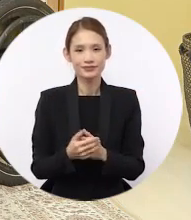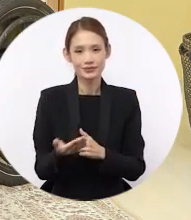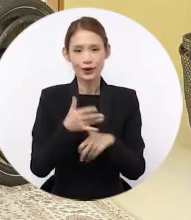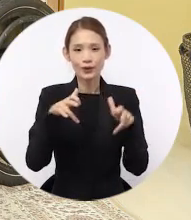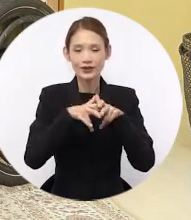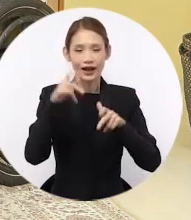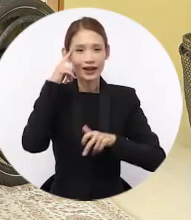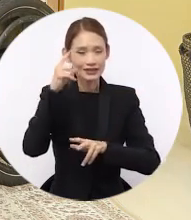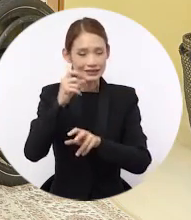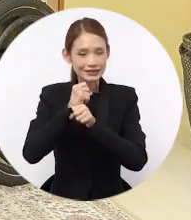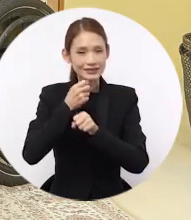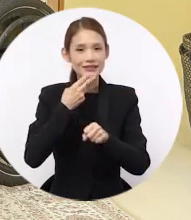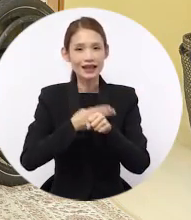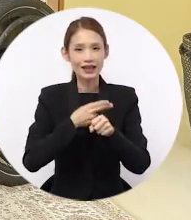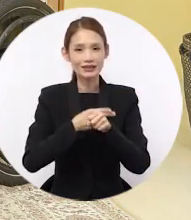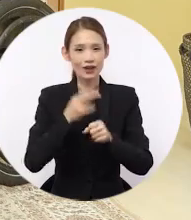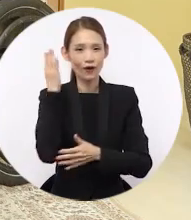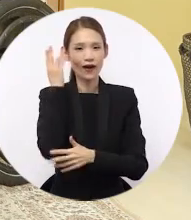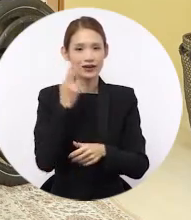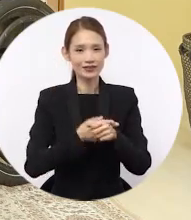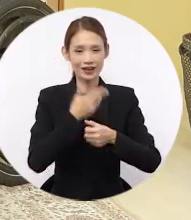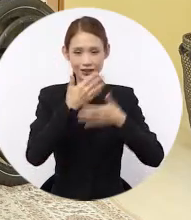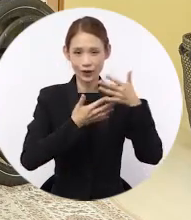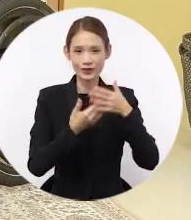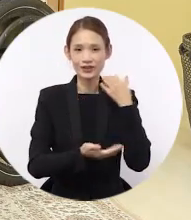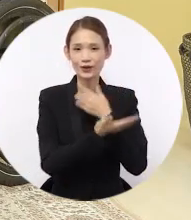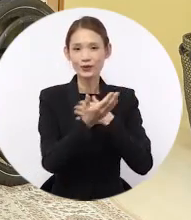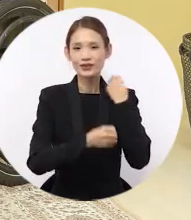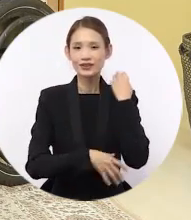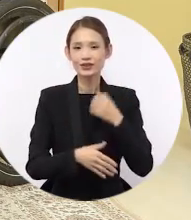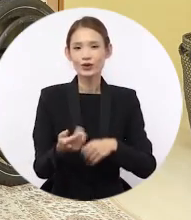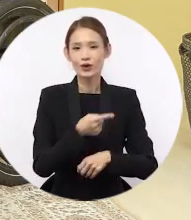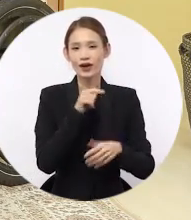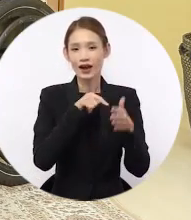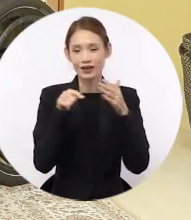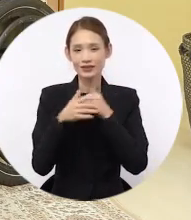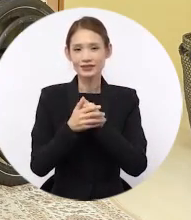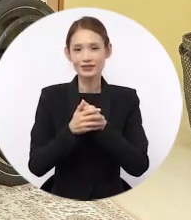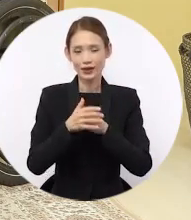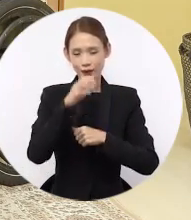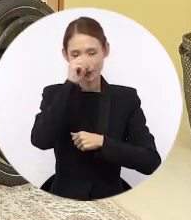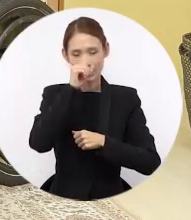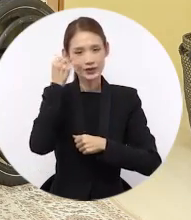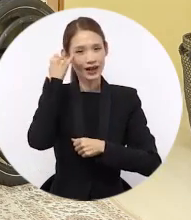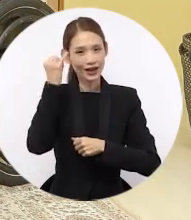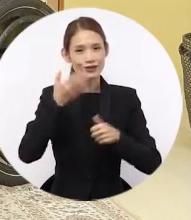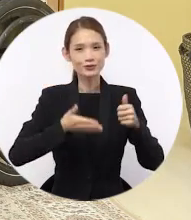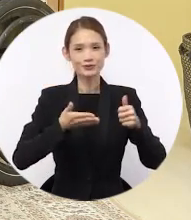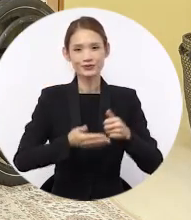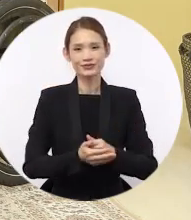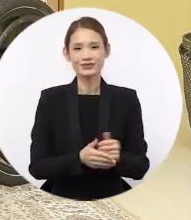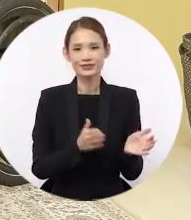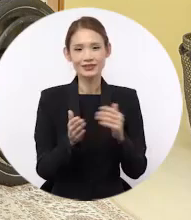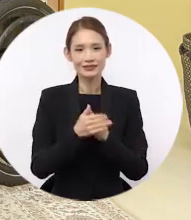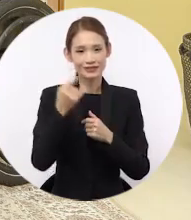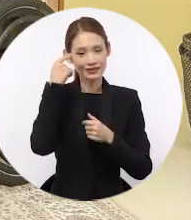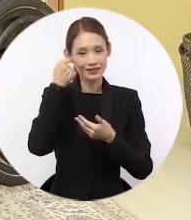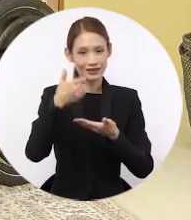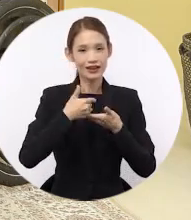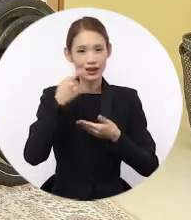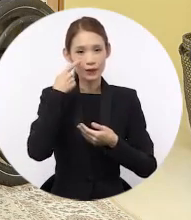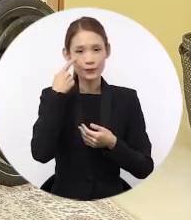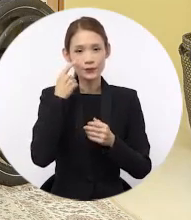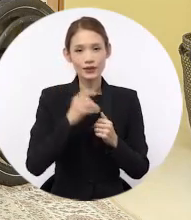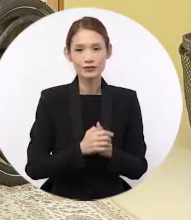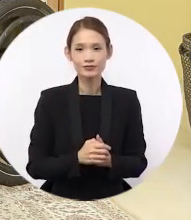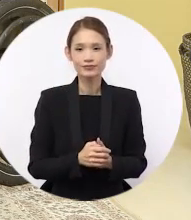그렇습니다. 여러분 장애인식께서는 영상이니까 요 정도 기본입니다. 여러분, 여러분들도 어딜 가든 요런 센스 부탁드릴게요. 자, 의견